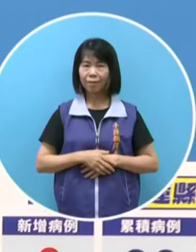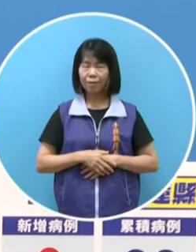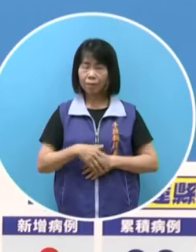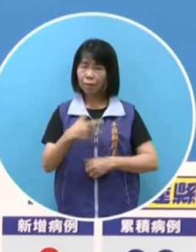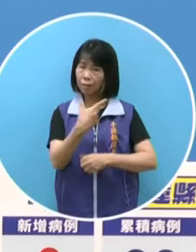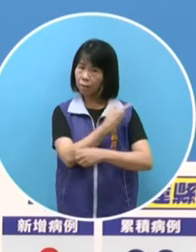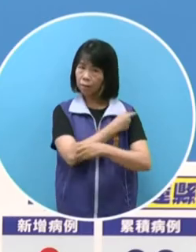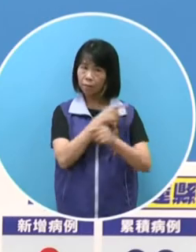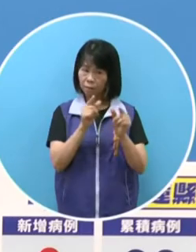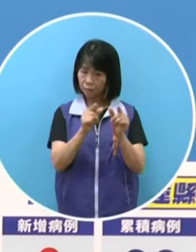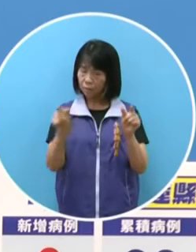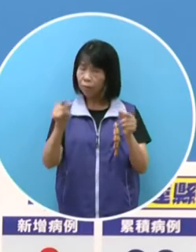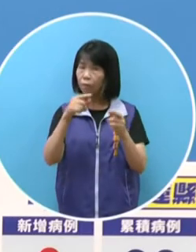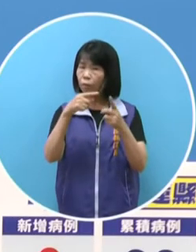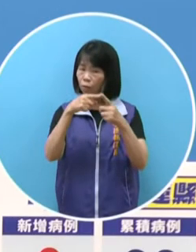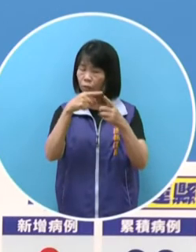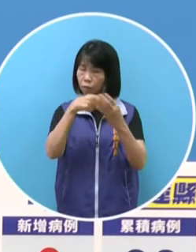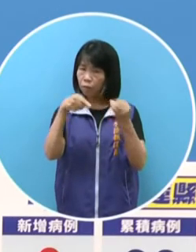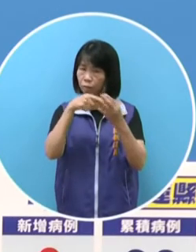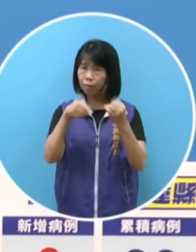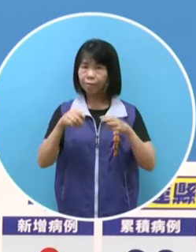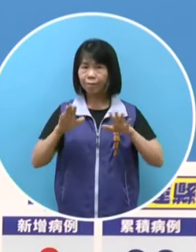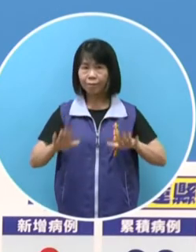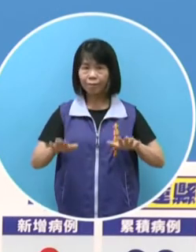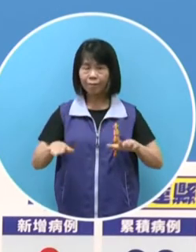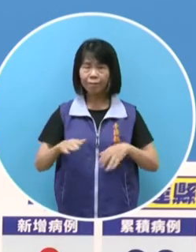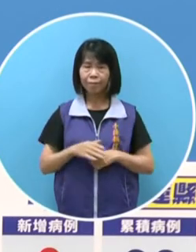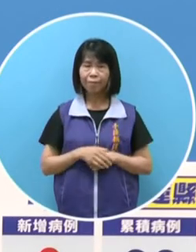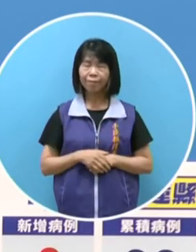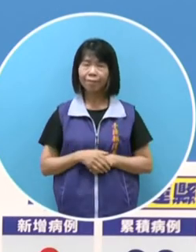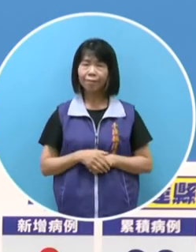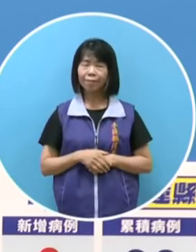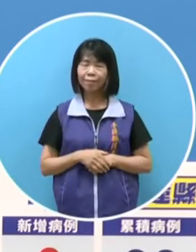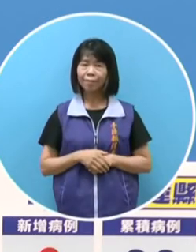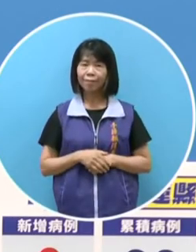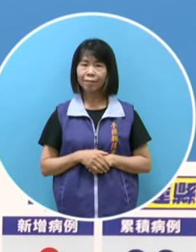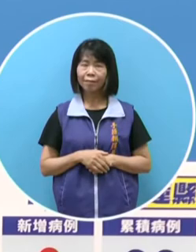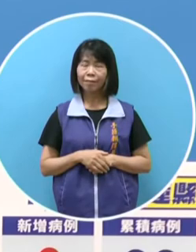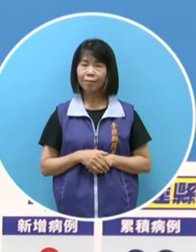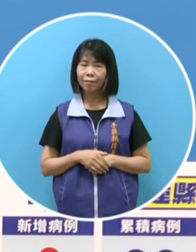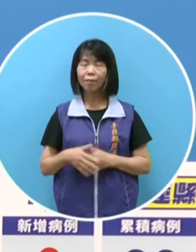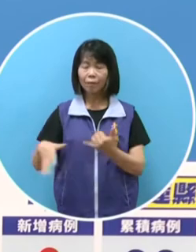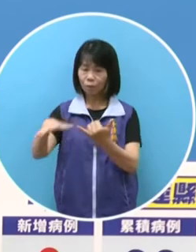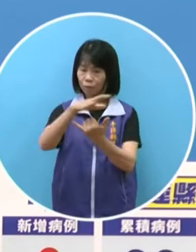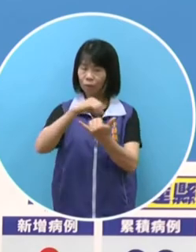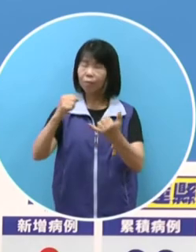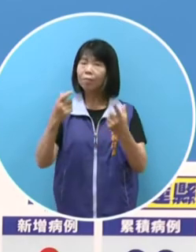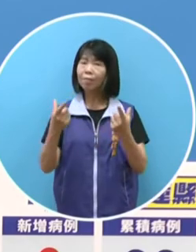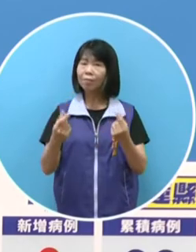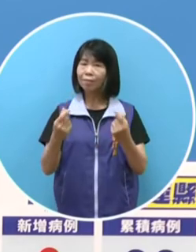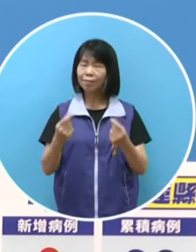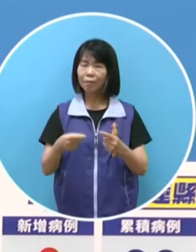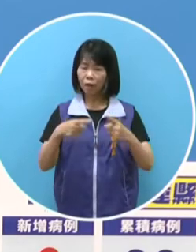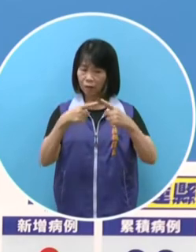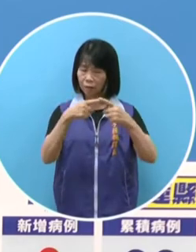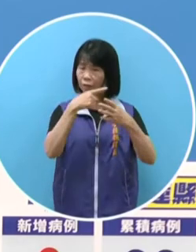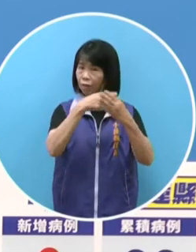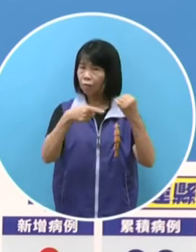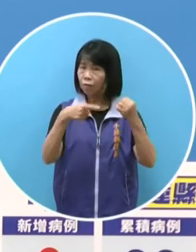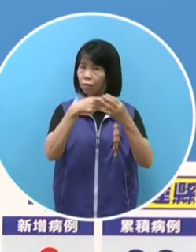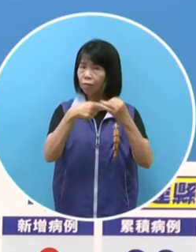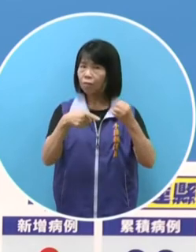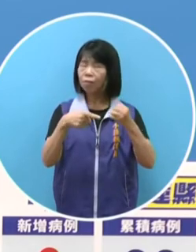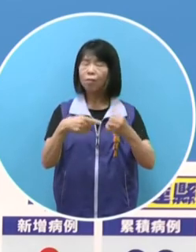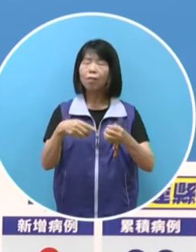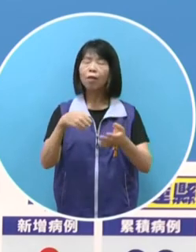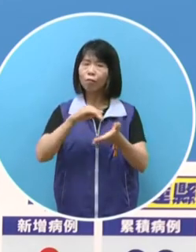12,555人完成登记。 而今天我们这个跟全国一样的用人数人次